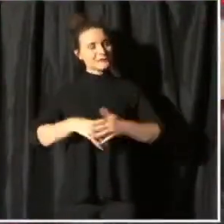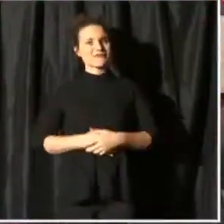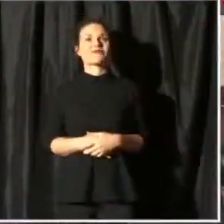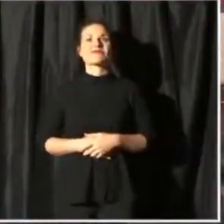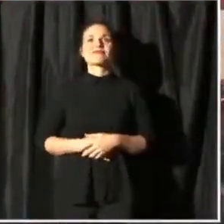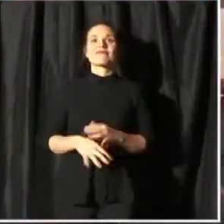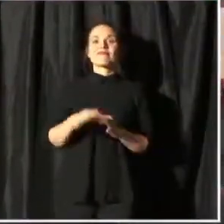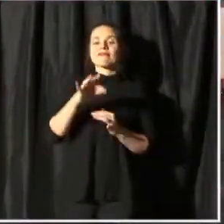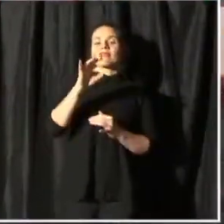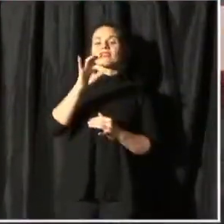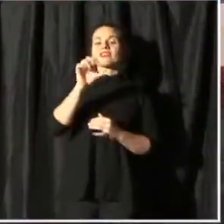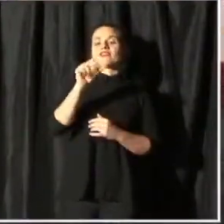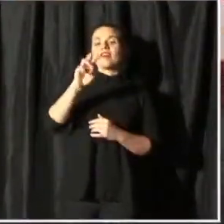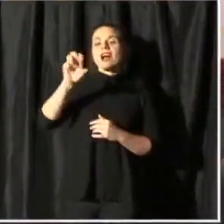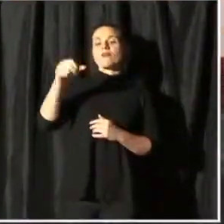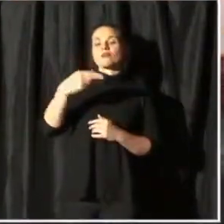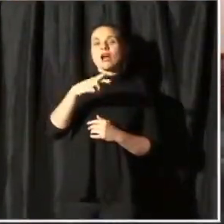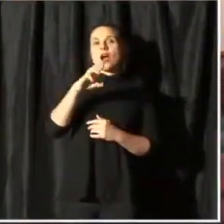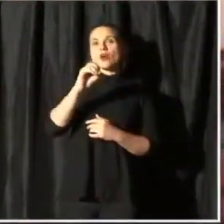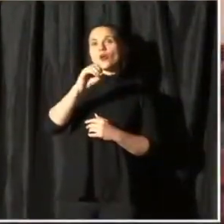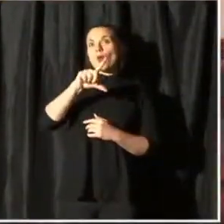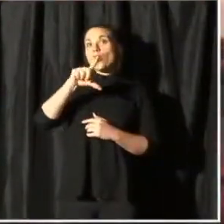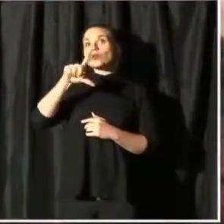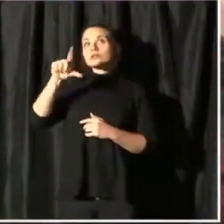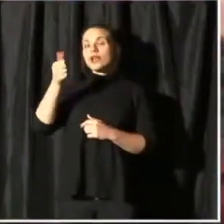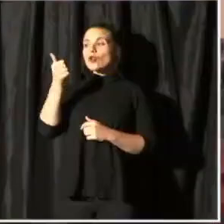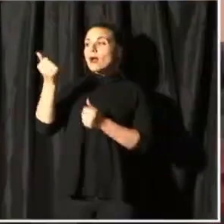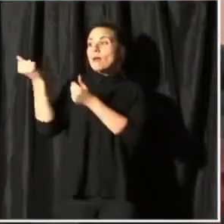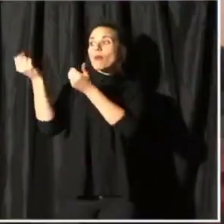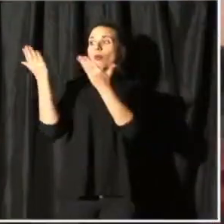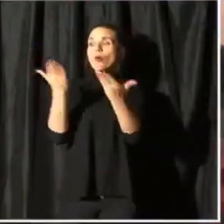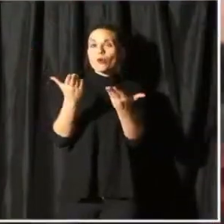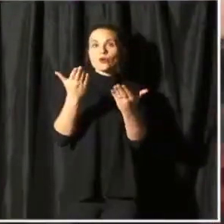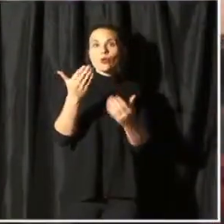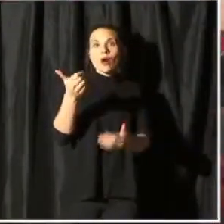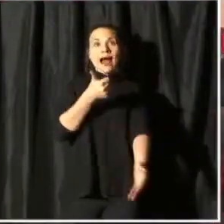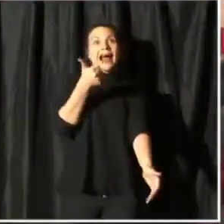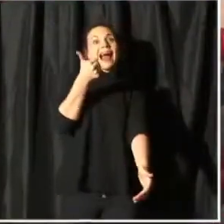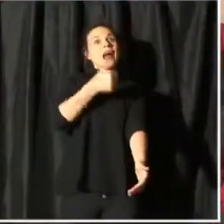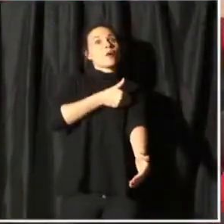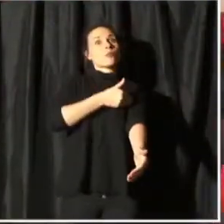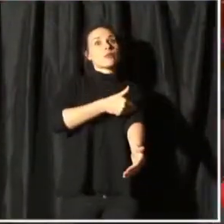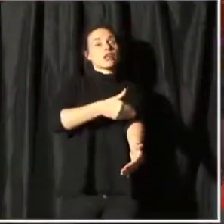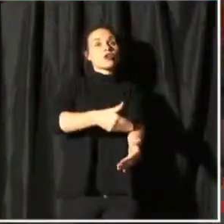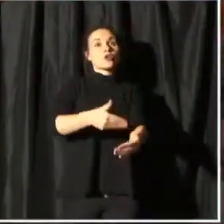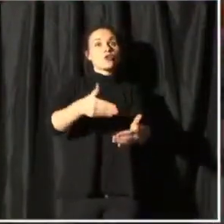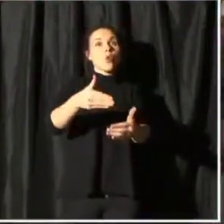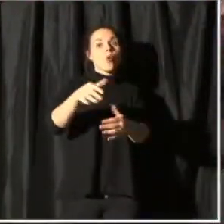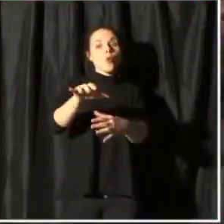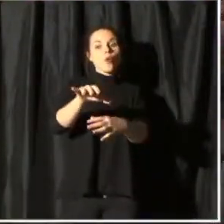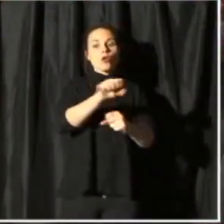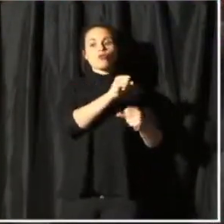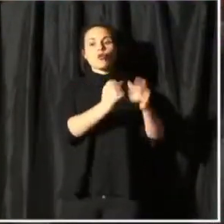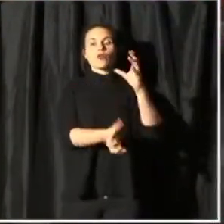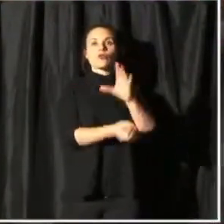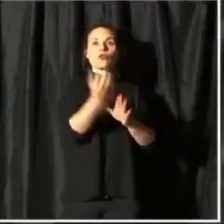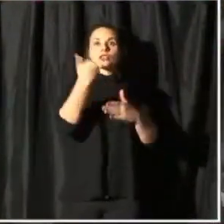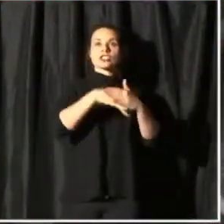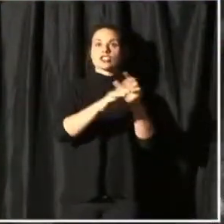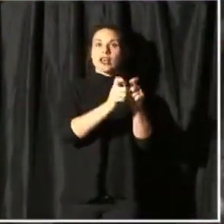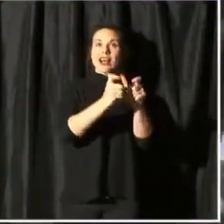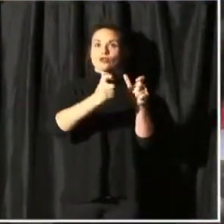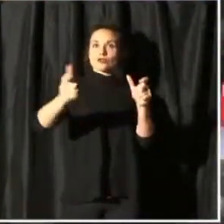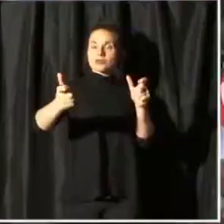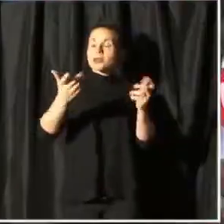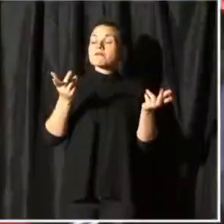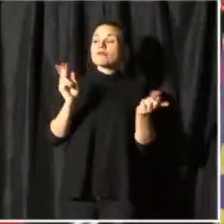elle propose justement la création d'un million d'emplois dans l'industrie est ce que selon toi produire à nouveau en france